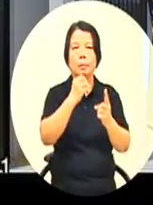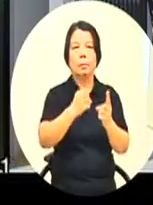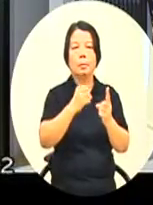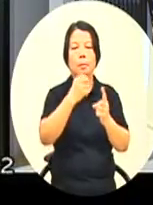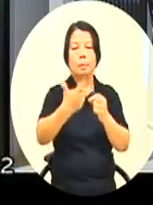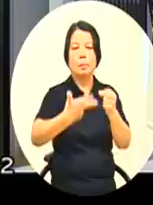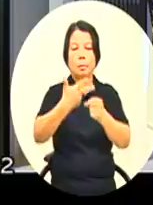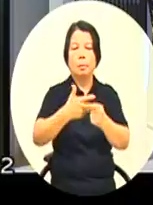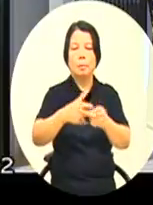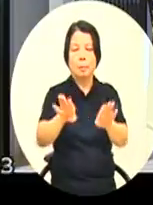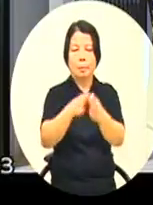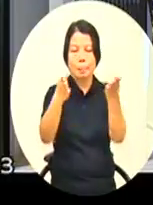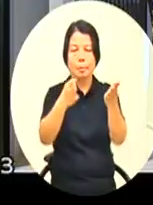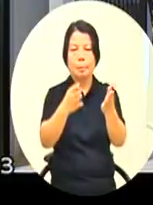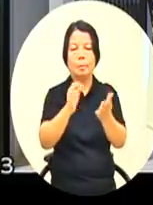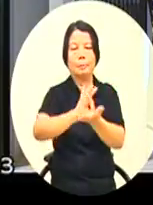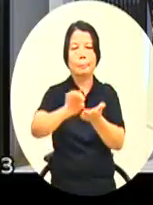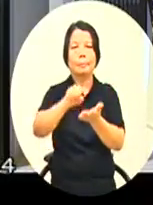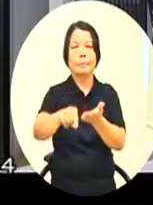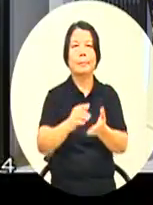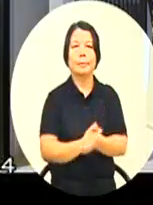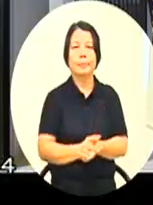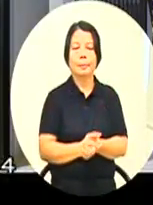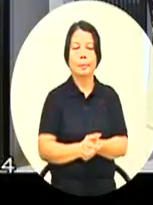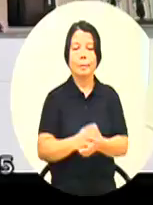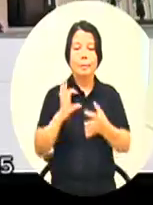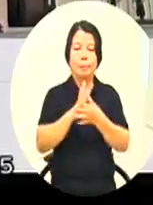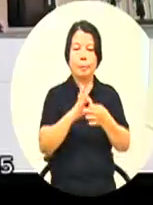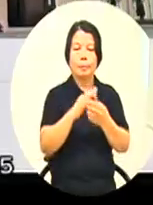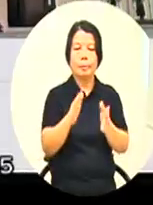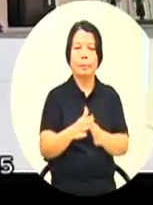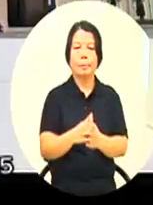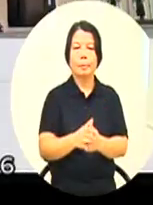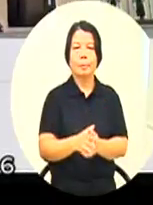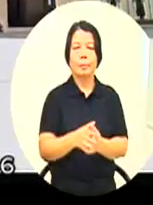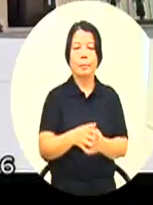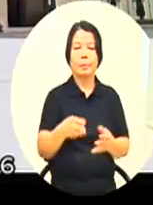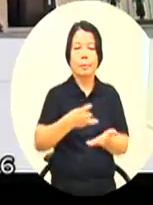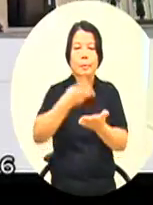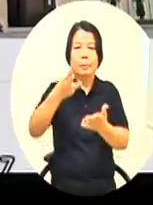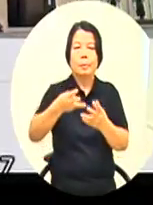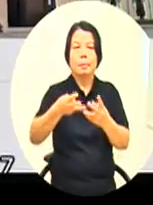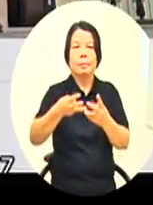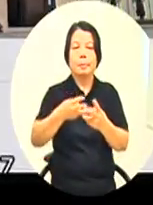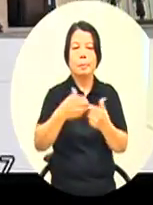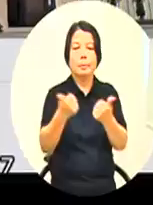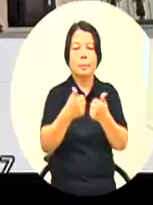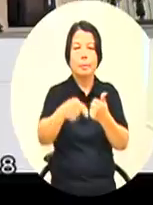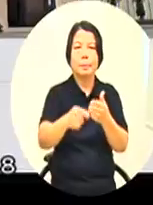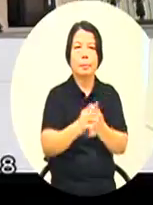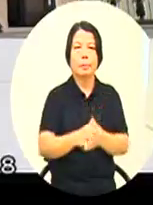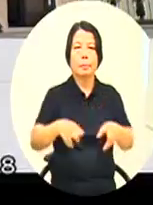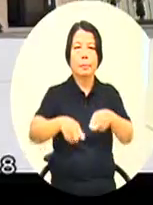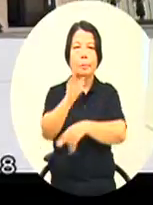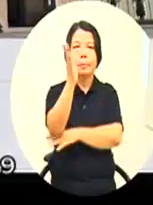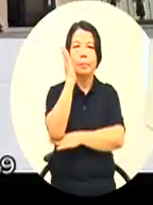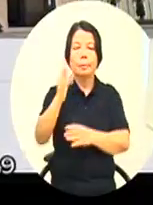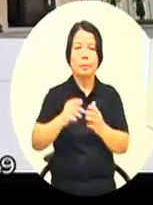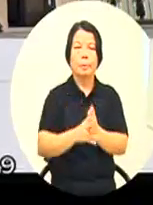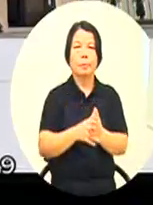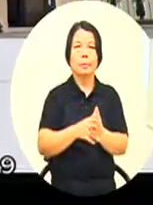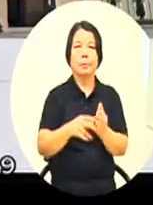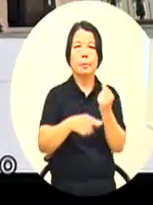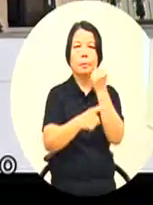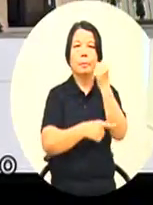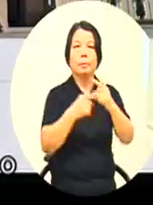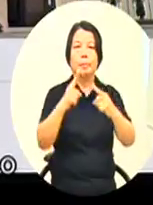以启用。那有关三个会期，我们刚刚透过的行政法人的部分哦，我们